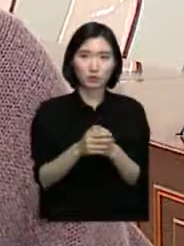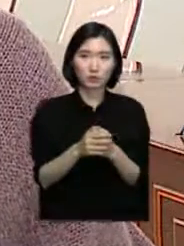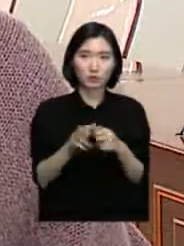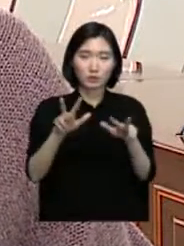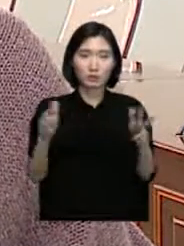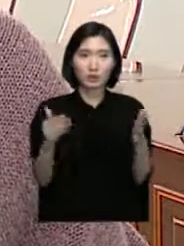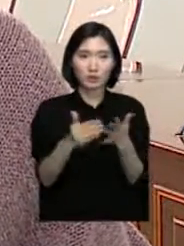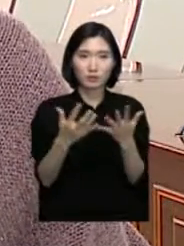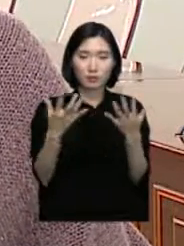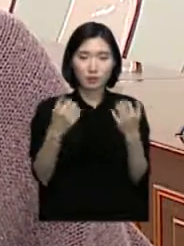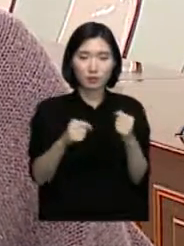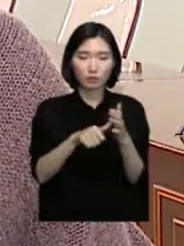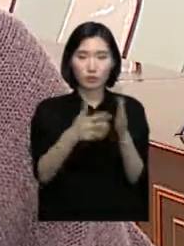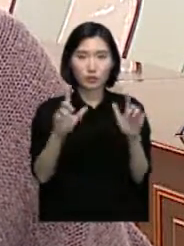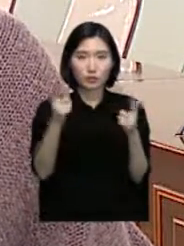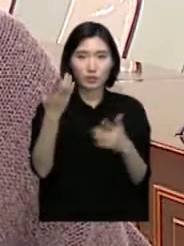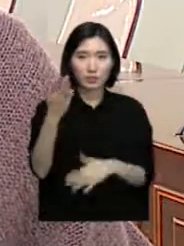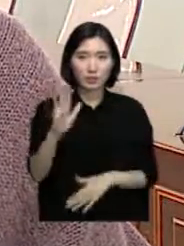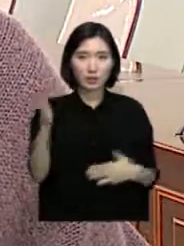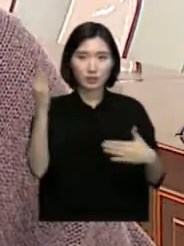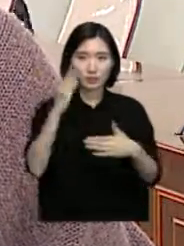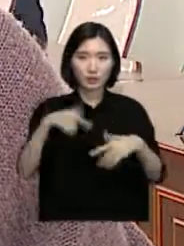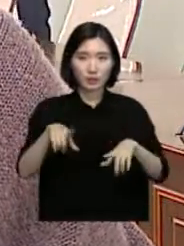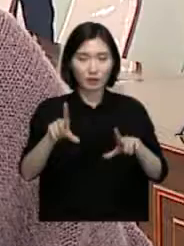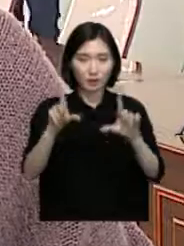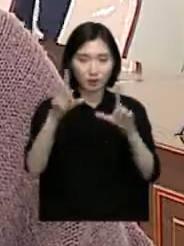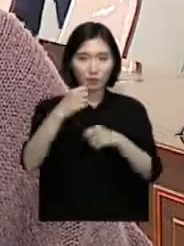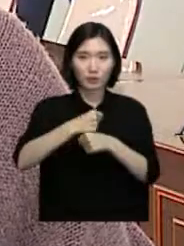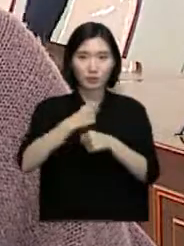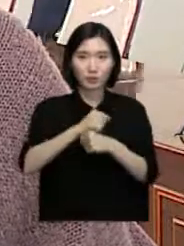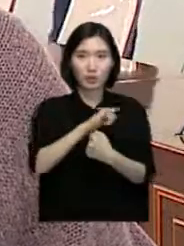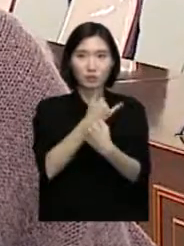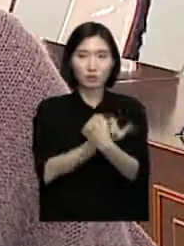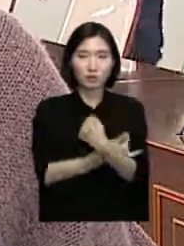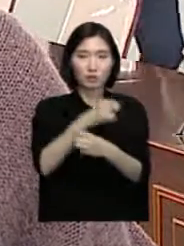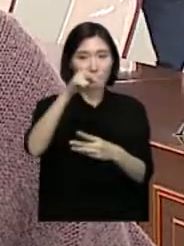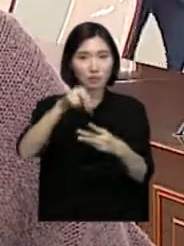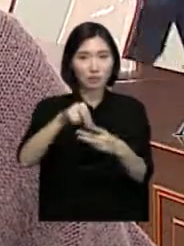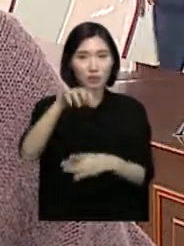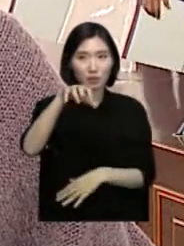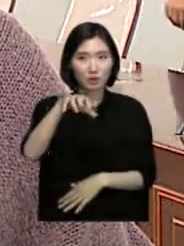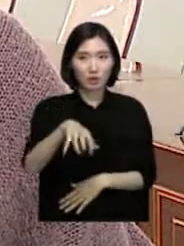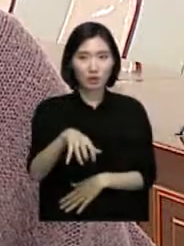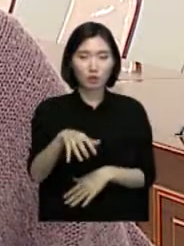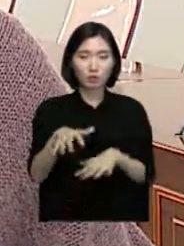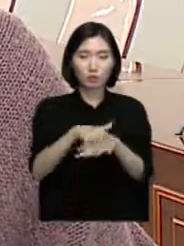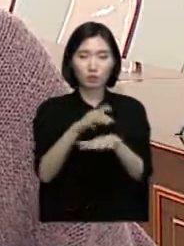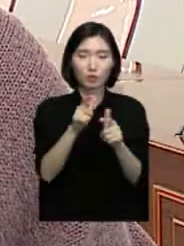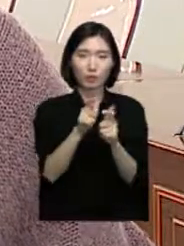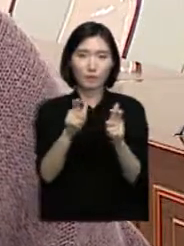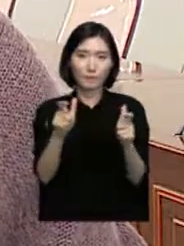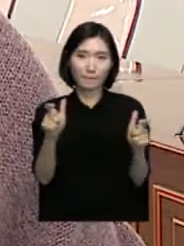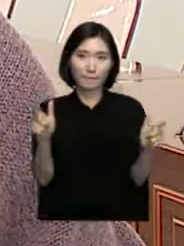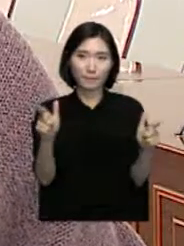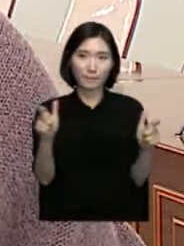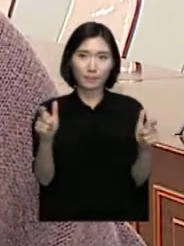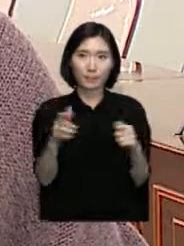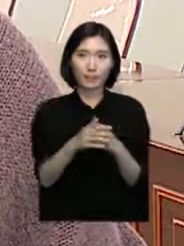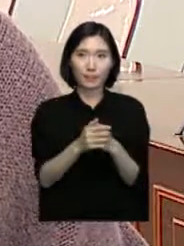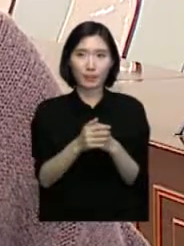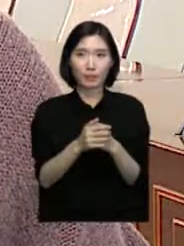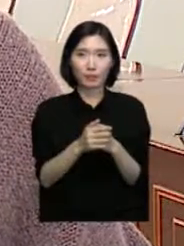지금까지 많이 알려지지 않았는데 학생의 날도 만들고 그다음에 인권센터 자체도 규모가 좀 커져서 뭐